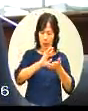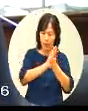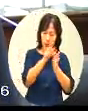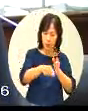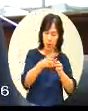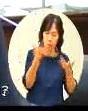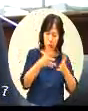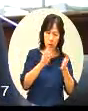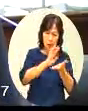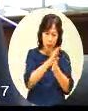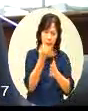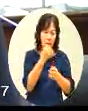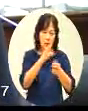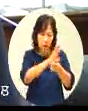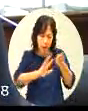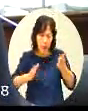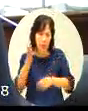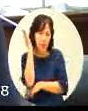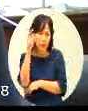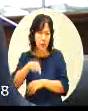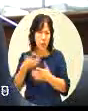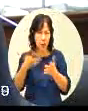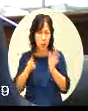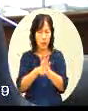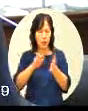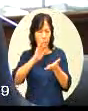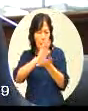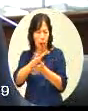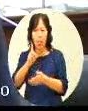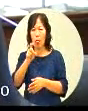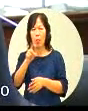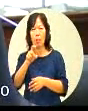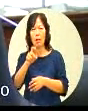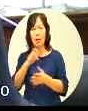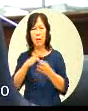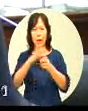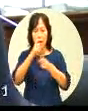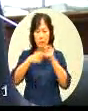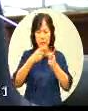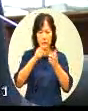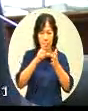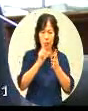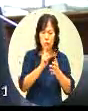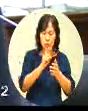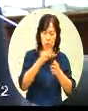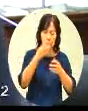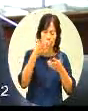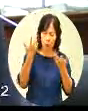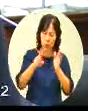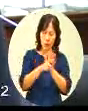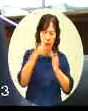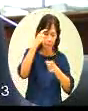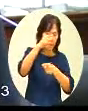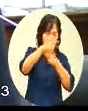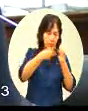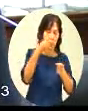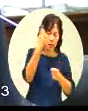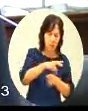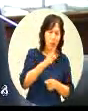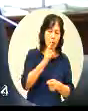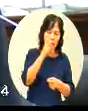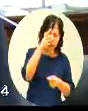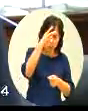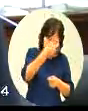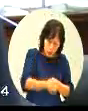政治问题，变成是无法解决，往往把今年讲过的问题又丢到明年的，又重复的发